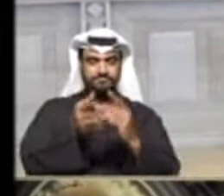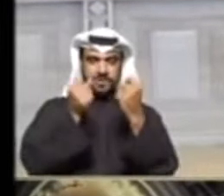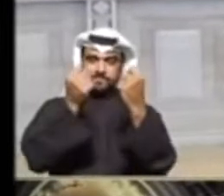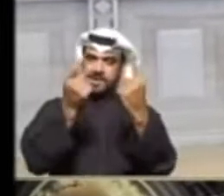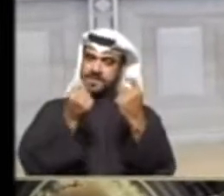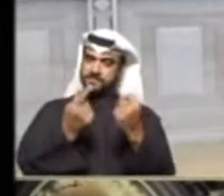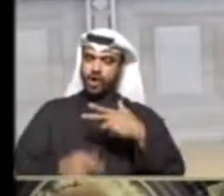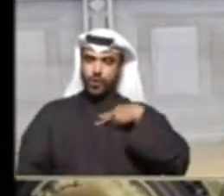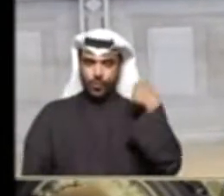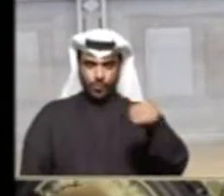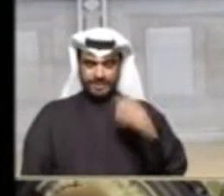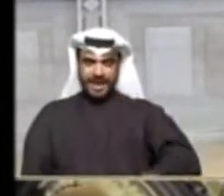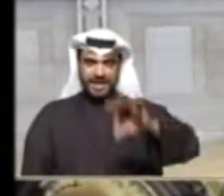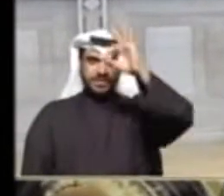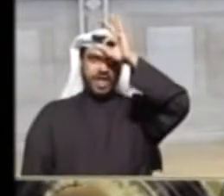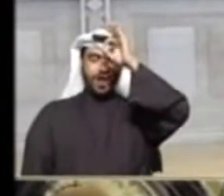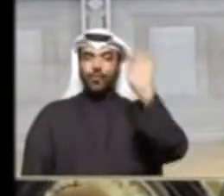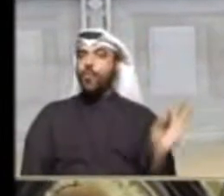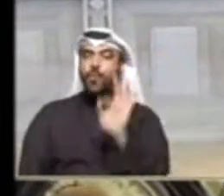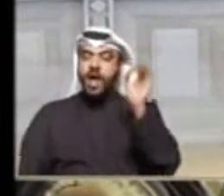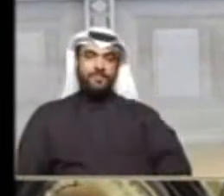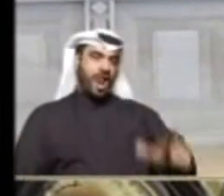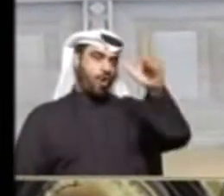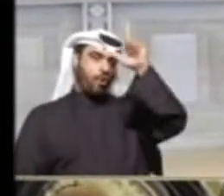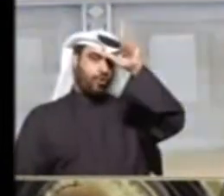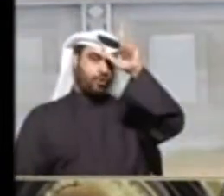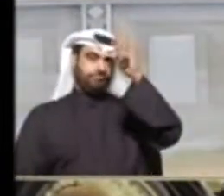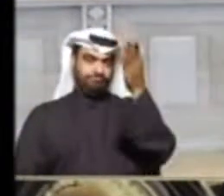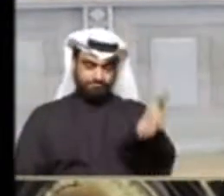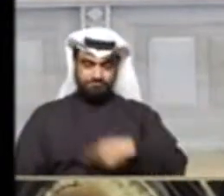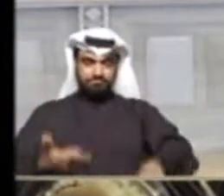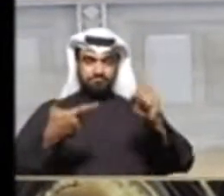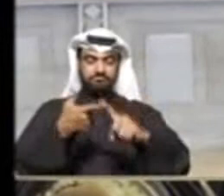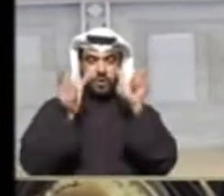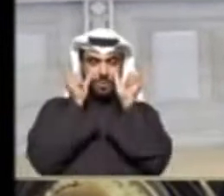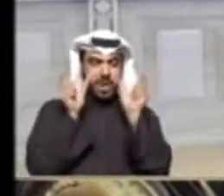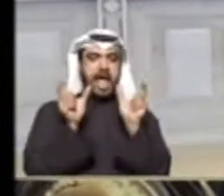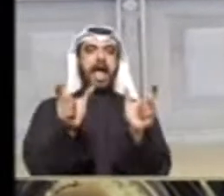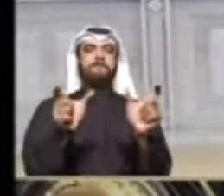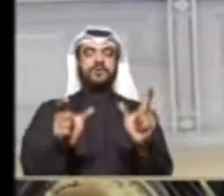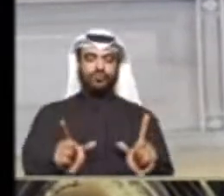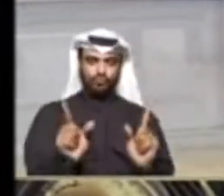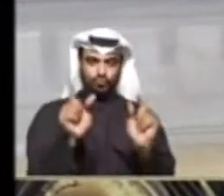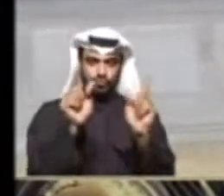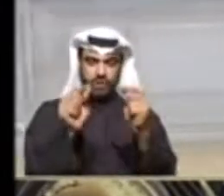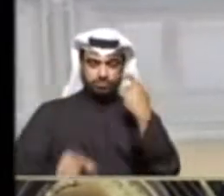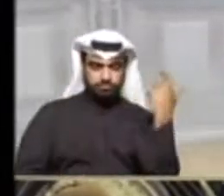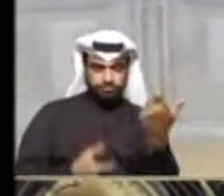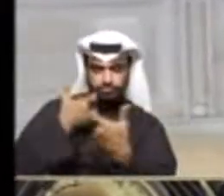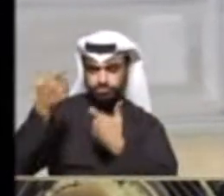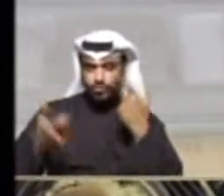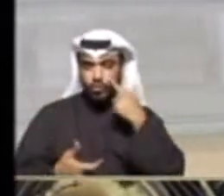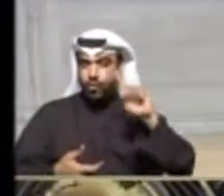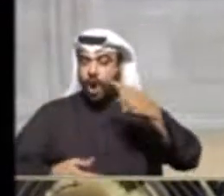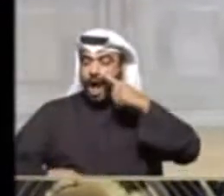وزارة الداخلية في المملكة الأردنية الهاشمية الشقيقة والجهات الأمنية المختصة، ومن خلال متابعتها